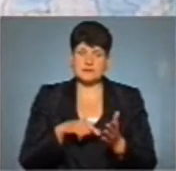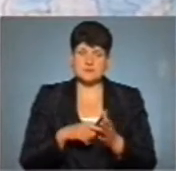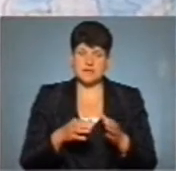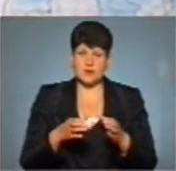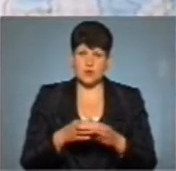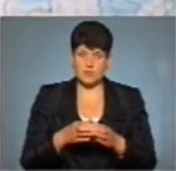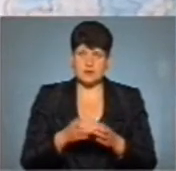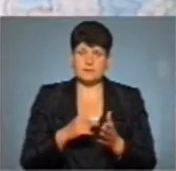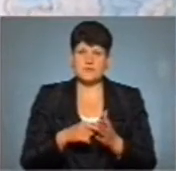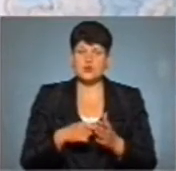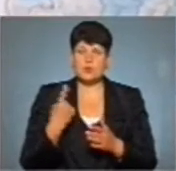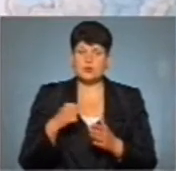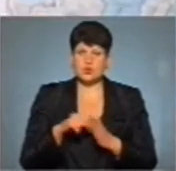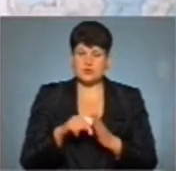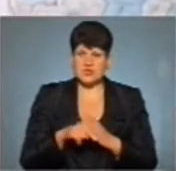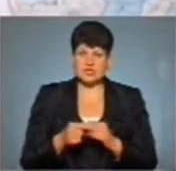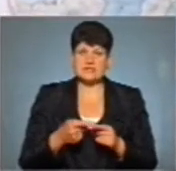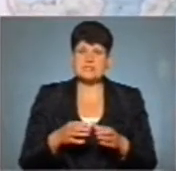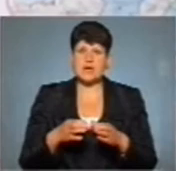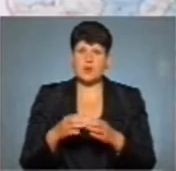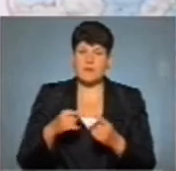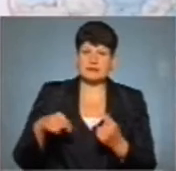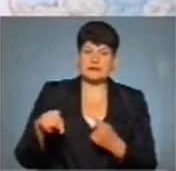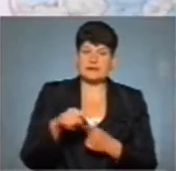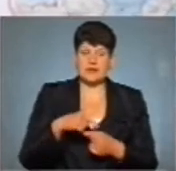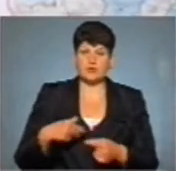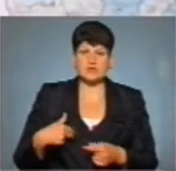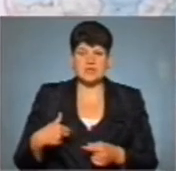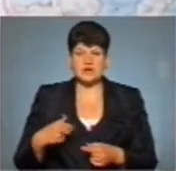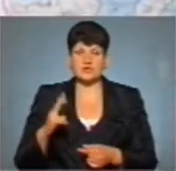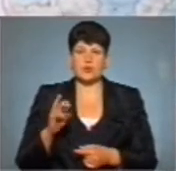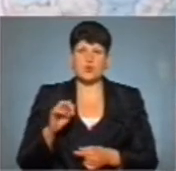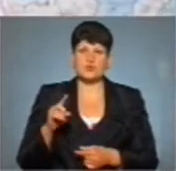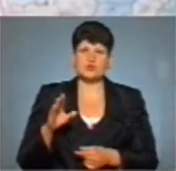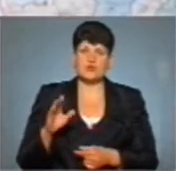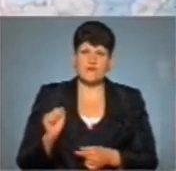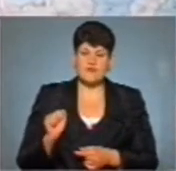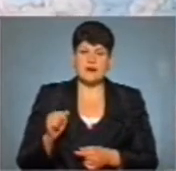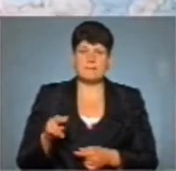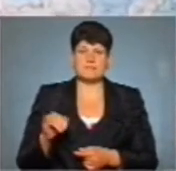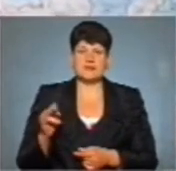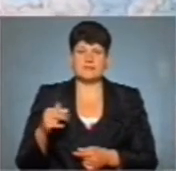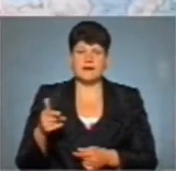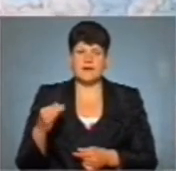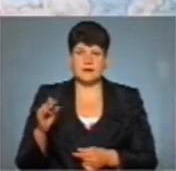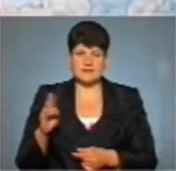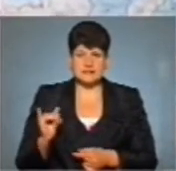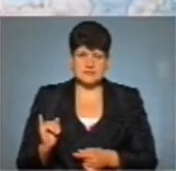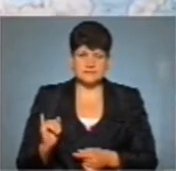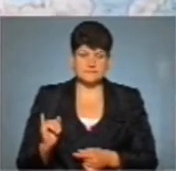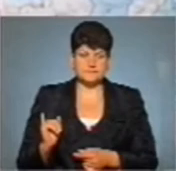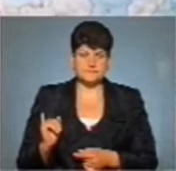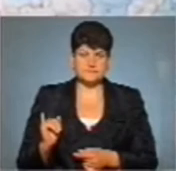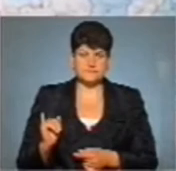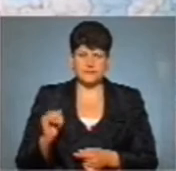міста обласного значення. Це громади навколо міста Заліщики, Козова, Підгайці,